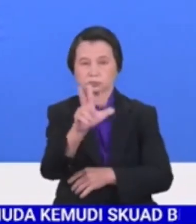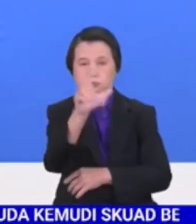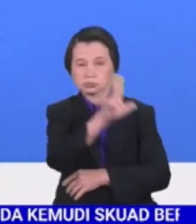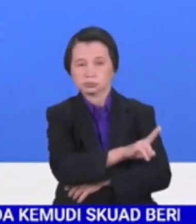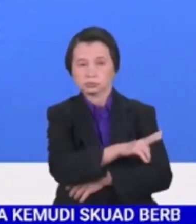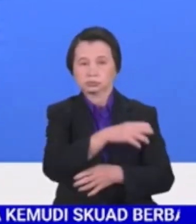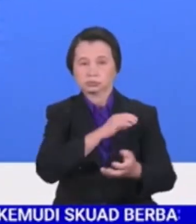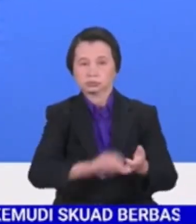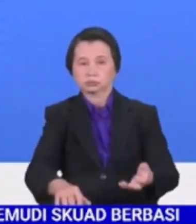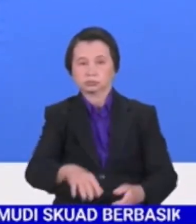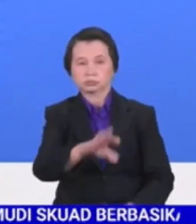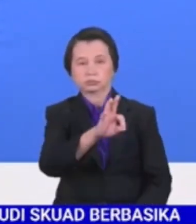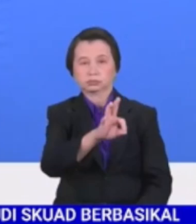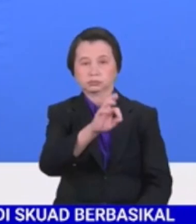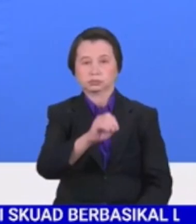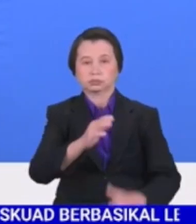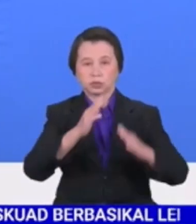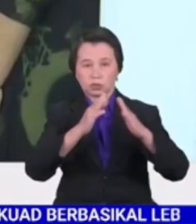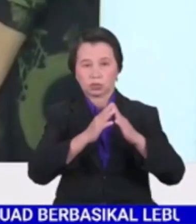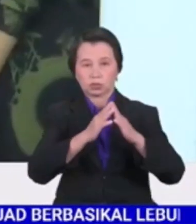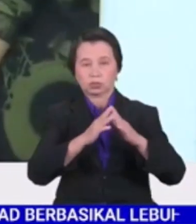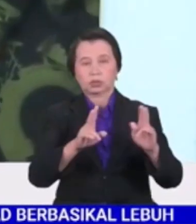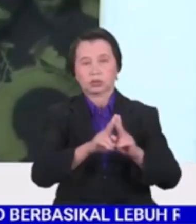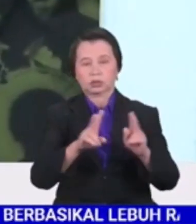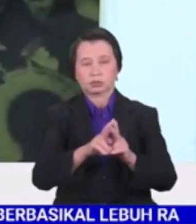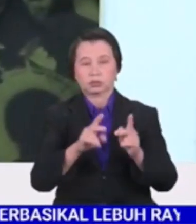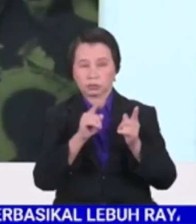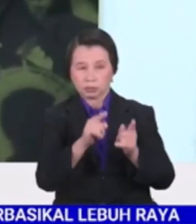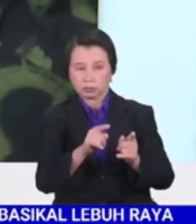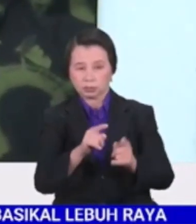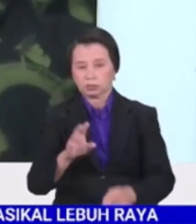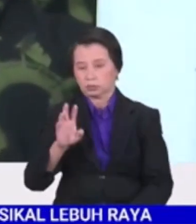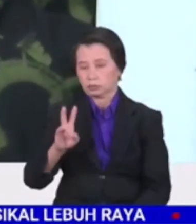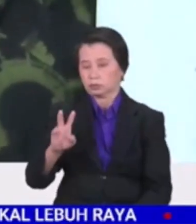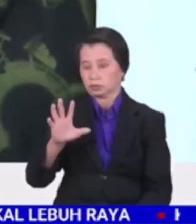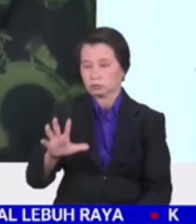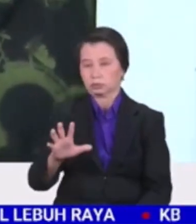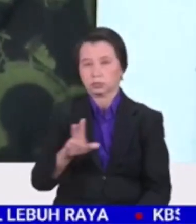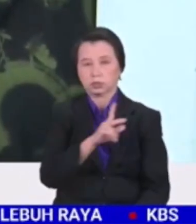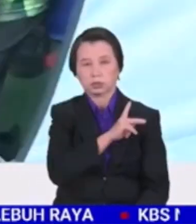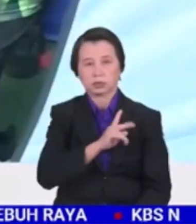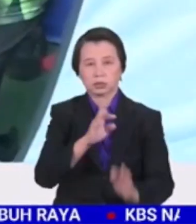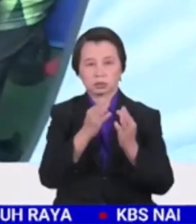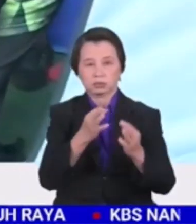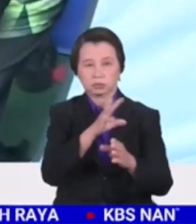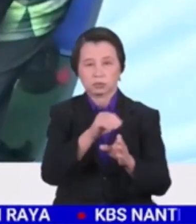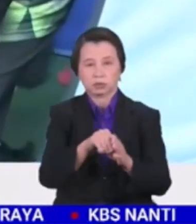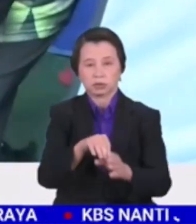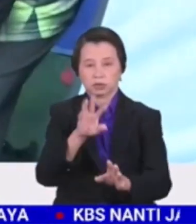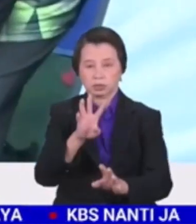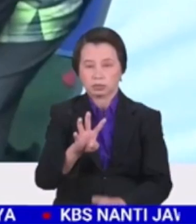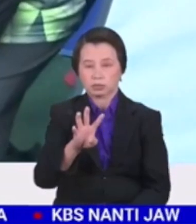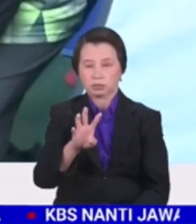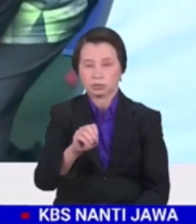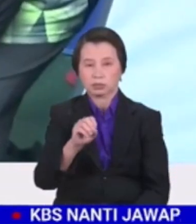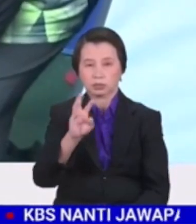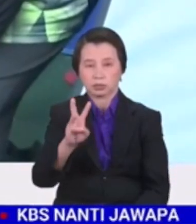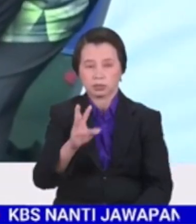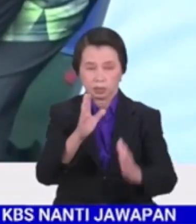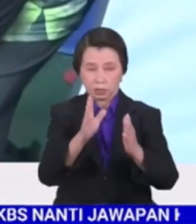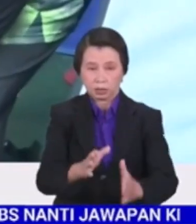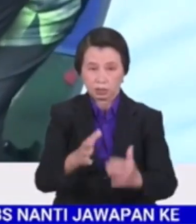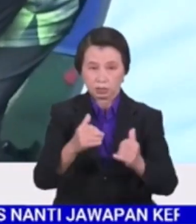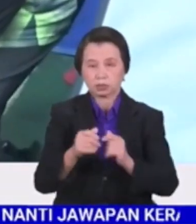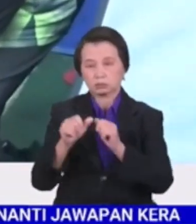memusnahkan 90 buah rumah di kampung perkenaan 75 ketua isi rumah mematikan 46 individu